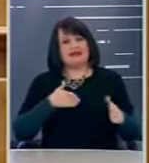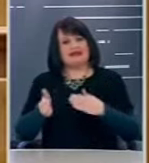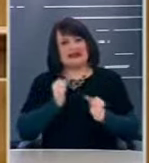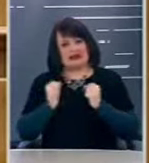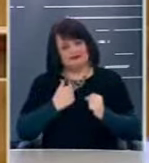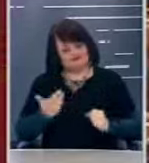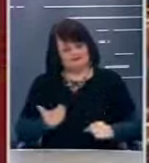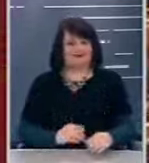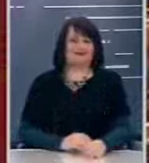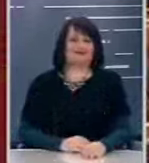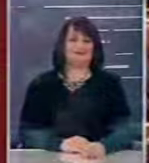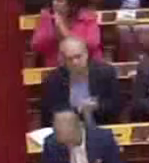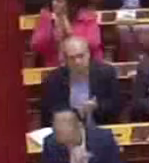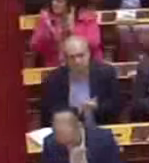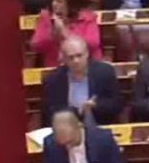Σας ευχαριστώ.